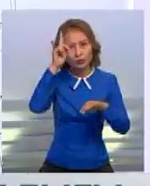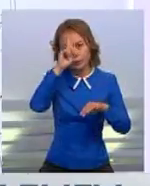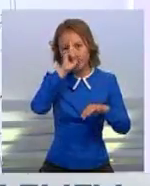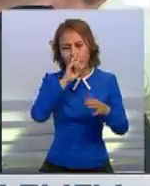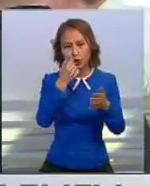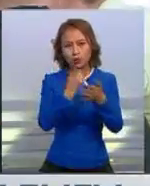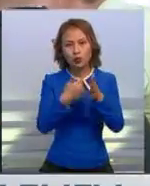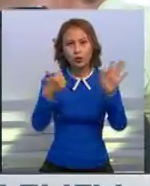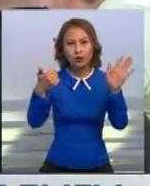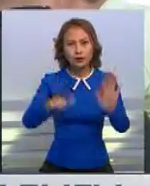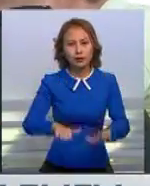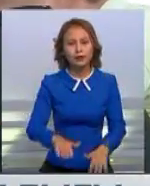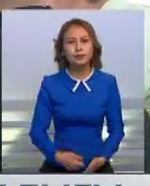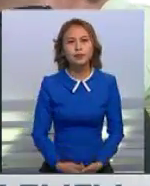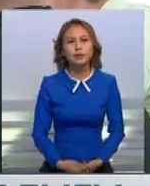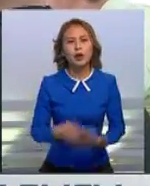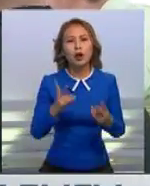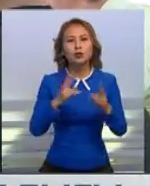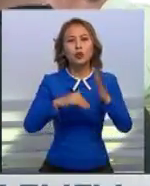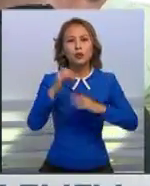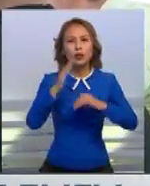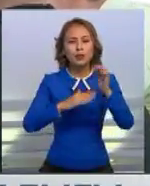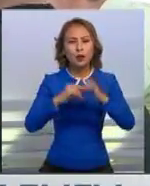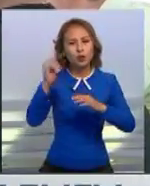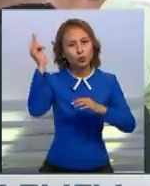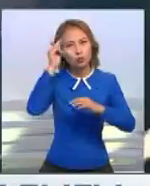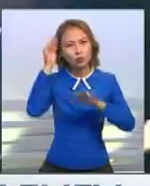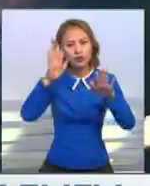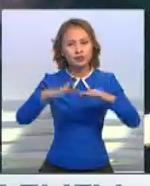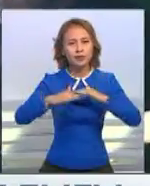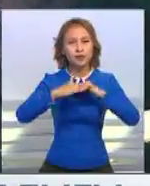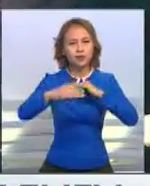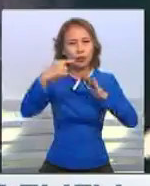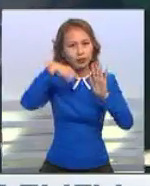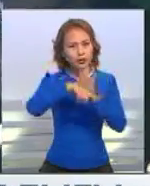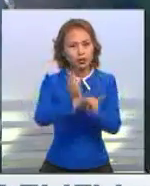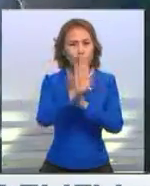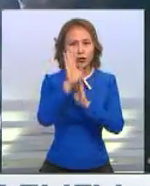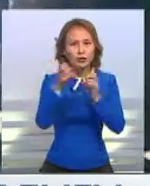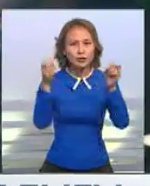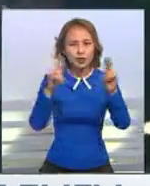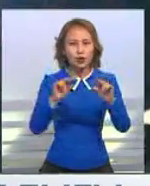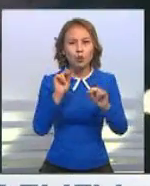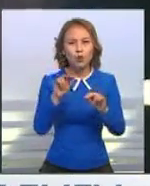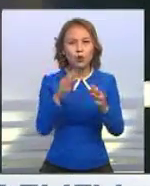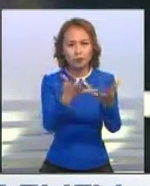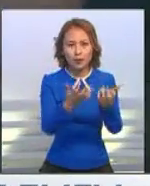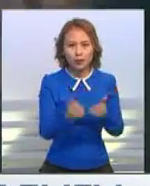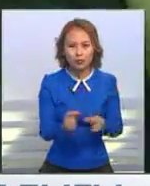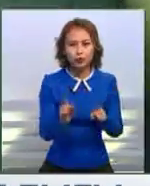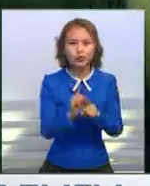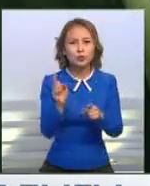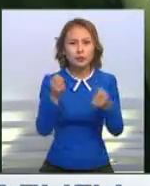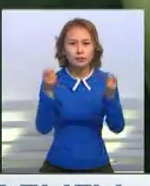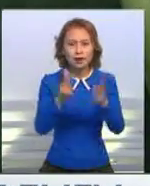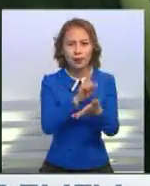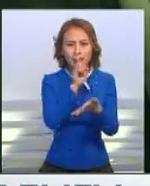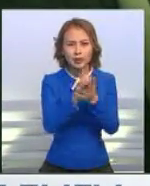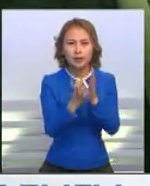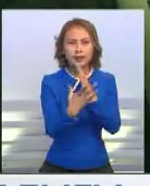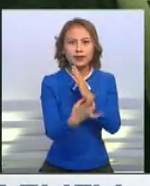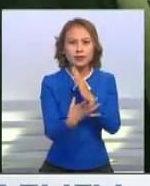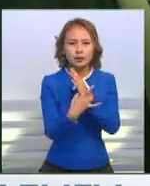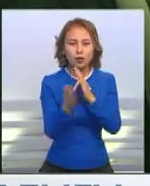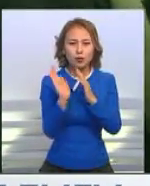айдан алты айға дейін жалғасады. Ал тәжірибелік сабақтар өңірдегі шахталарда өтеді. Ал тиісті куәлік алу үшін міндетті түрде емтихан